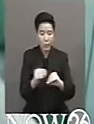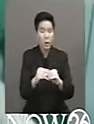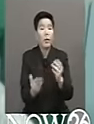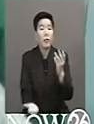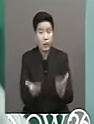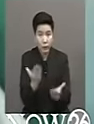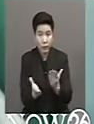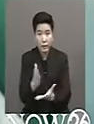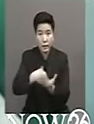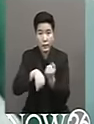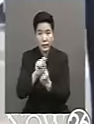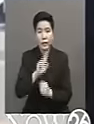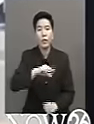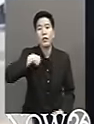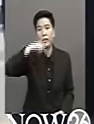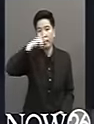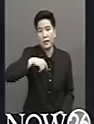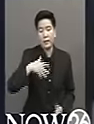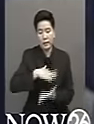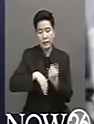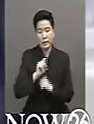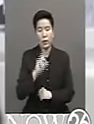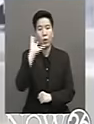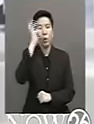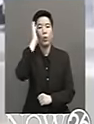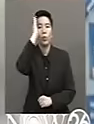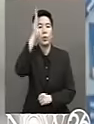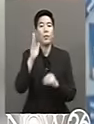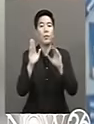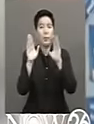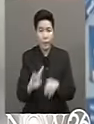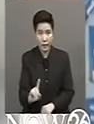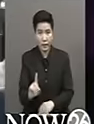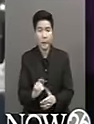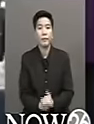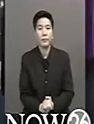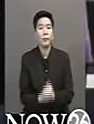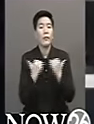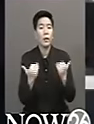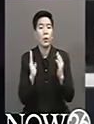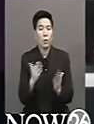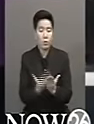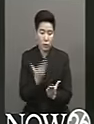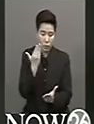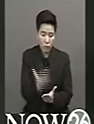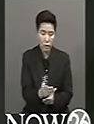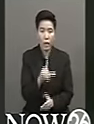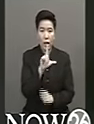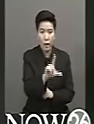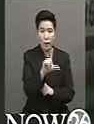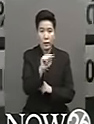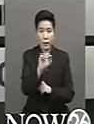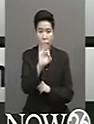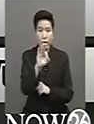ว่าเศรษฐกิจไทยและเศรษฐกิจโลกในอนาคตจะเป็นอย่างไรสำหรับผู้ซื้อกองทุน ltfตามหลัก